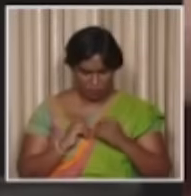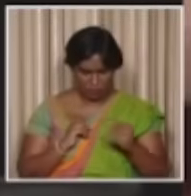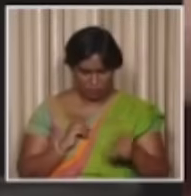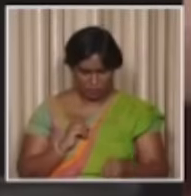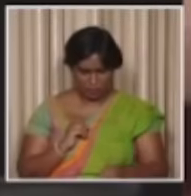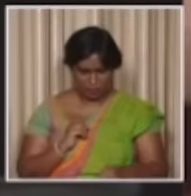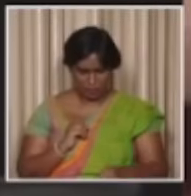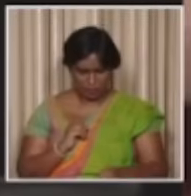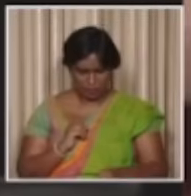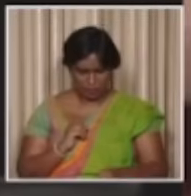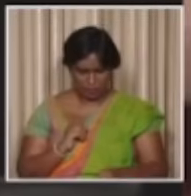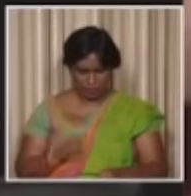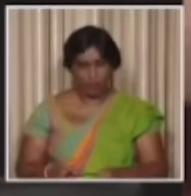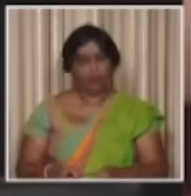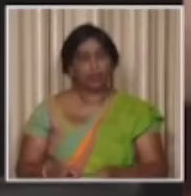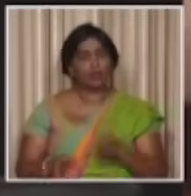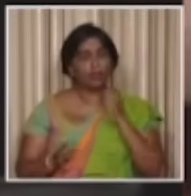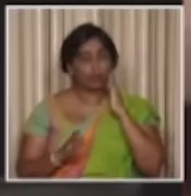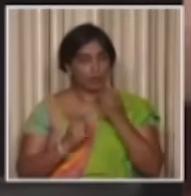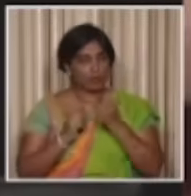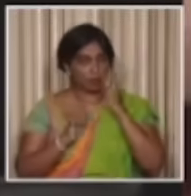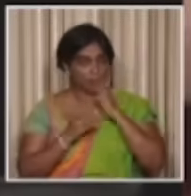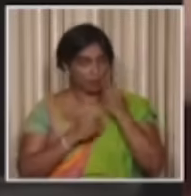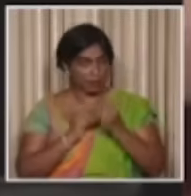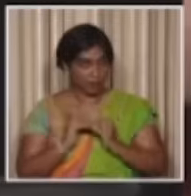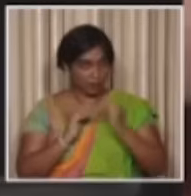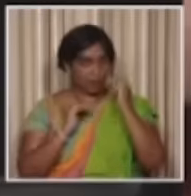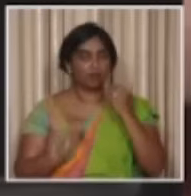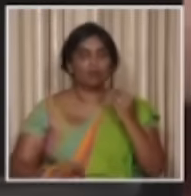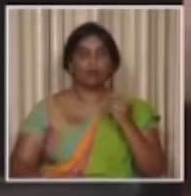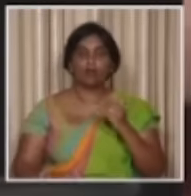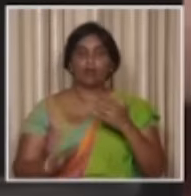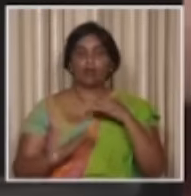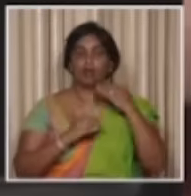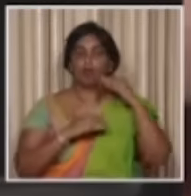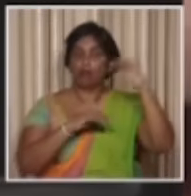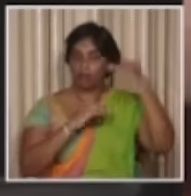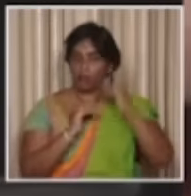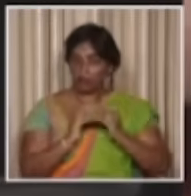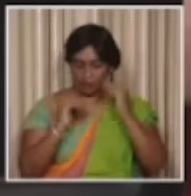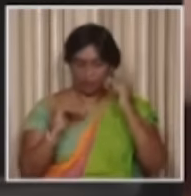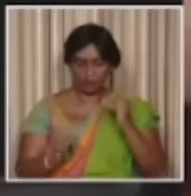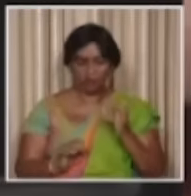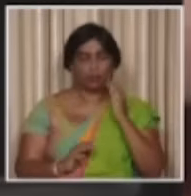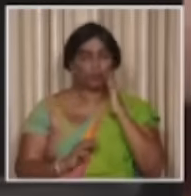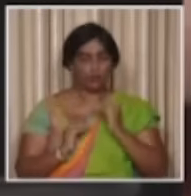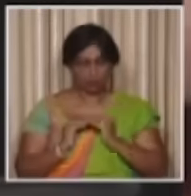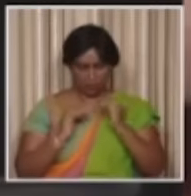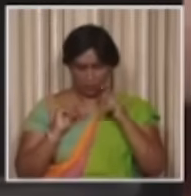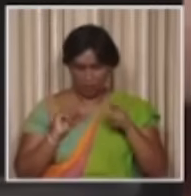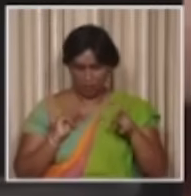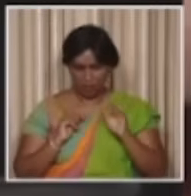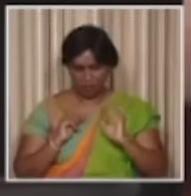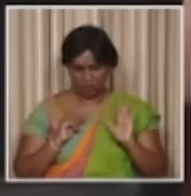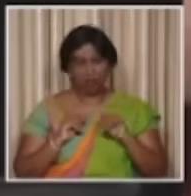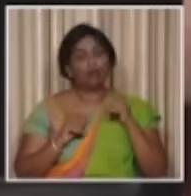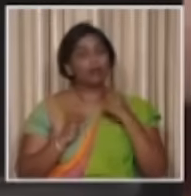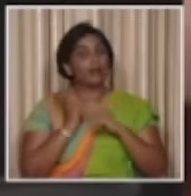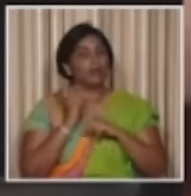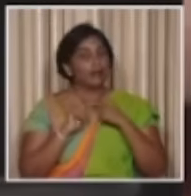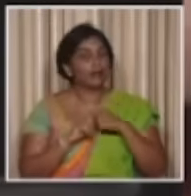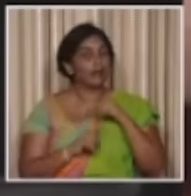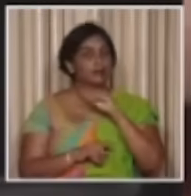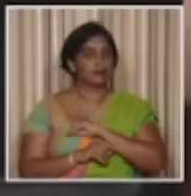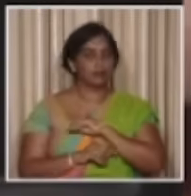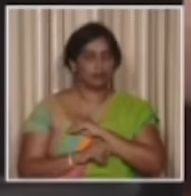dehek kala videshara kiya wedi kallada naththan nishpadane wedi kallada apanayane wedi kallada sancharaka kshetre wedi kallada wedi dunu kallada naha badu